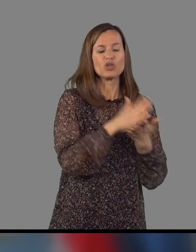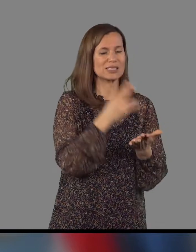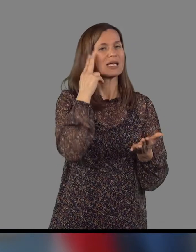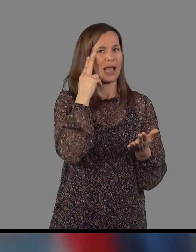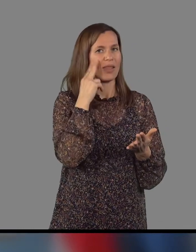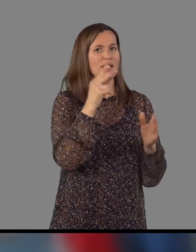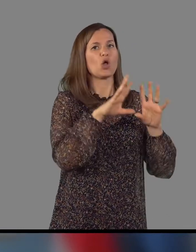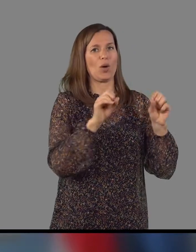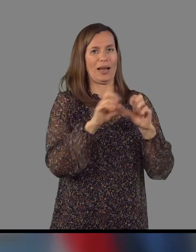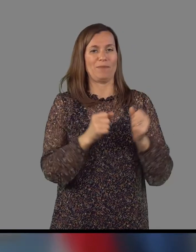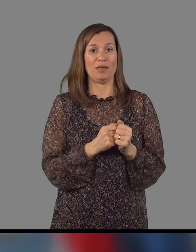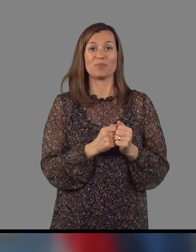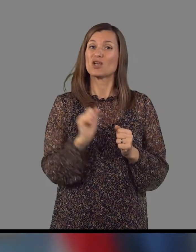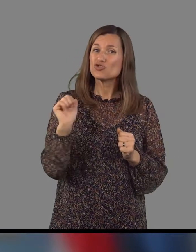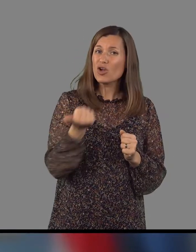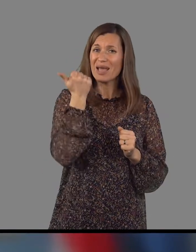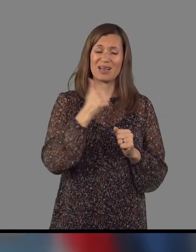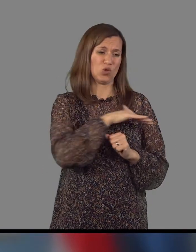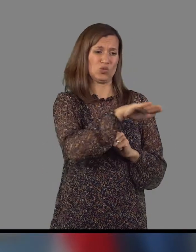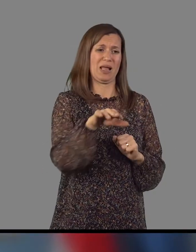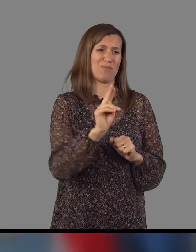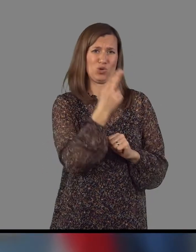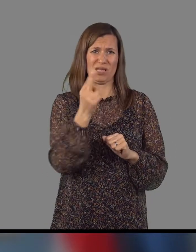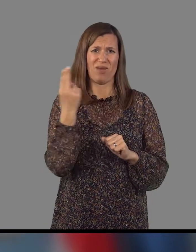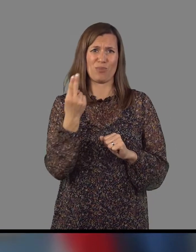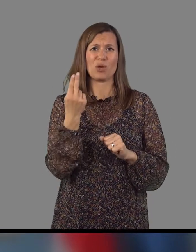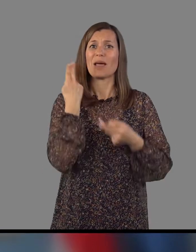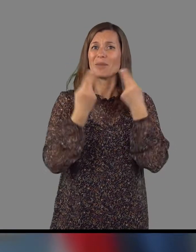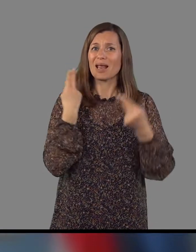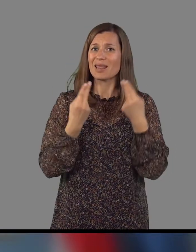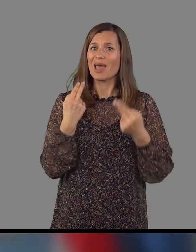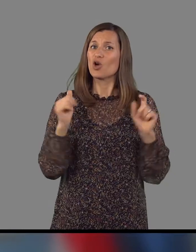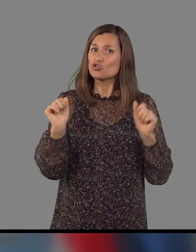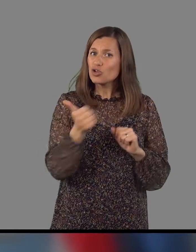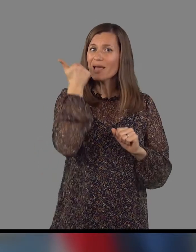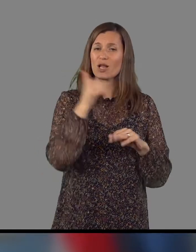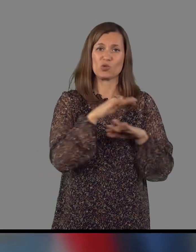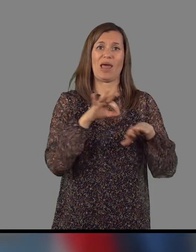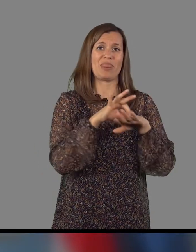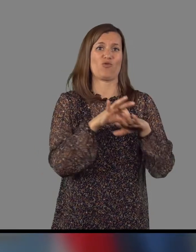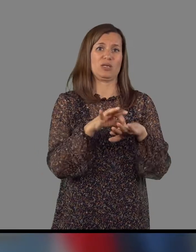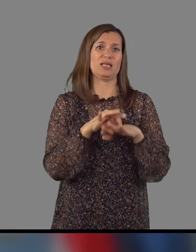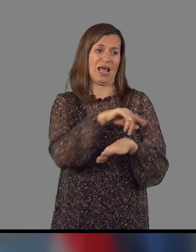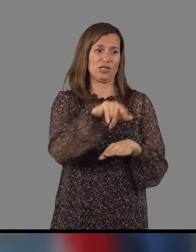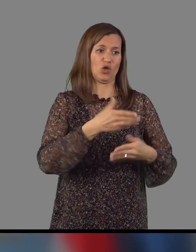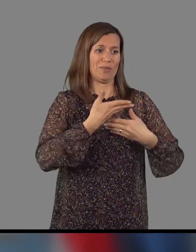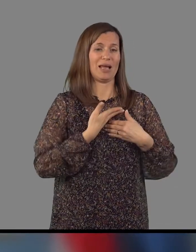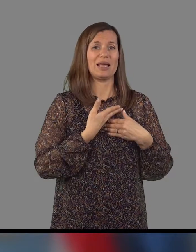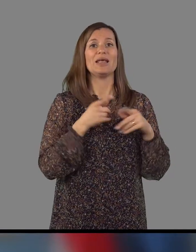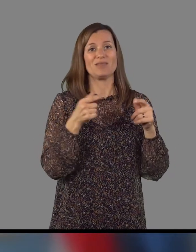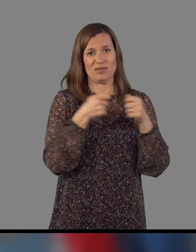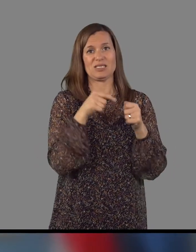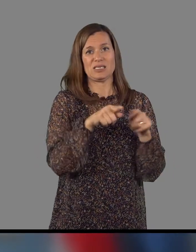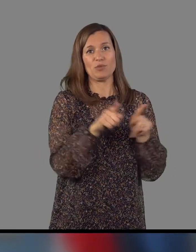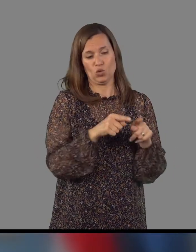seznanjeni. Še enkrat jih tudi po tej poti pozivamo, da pregledajo še enkrat vsa navodila, ki so jih prejeli in v zvezi z